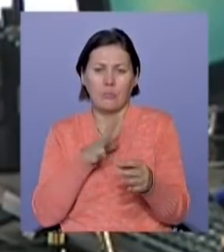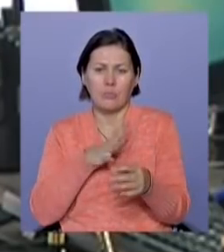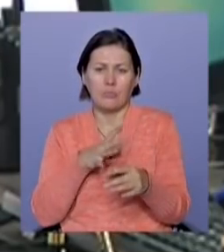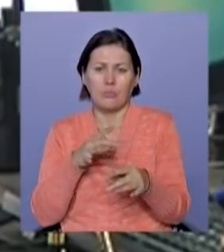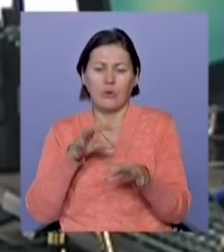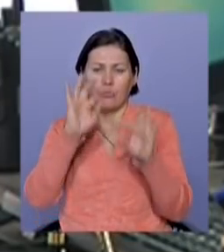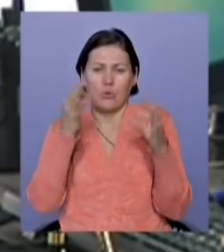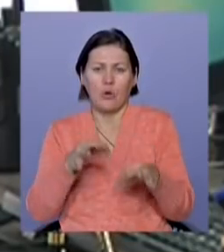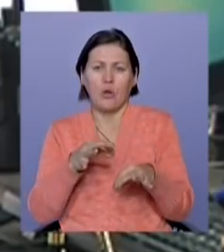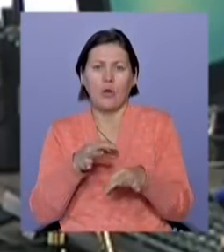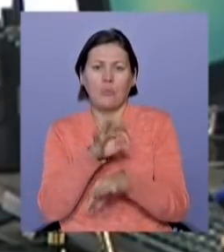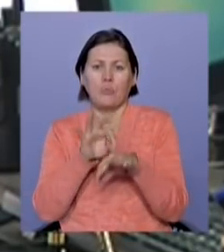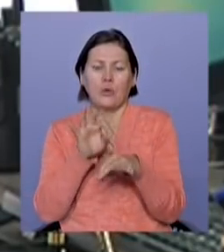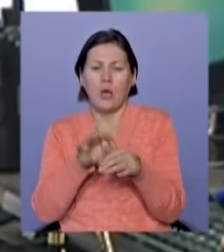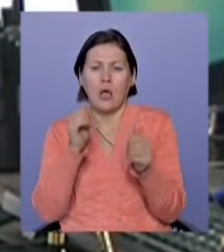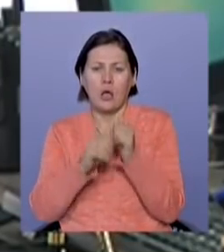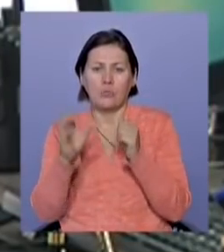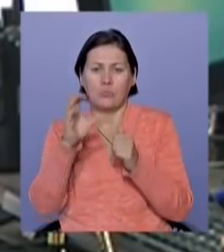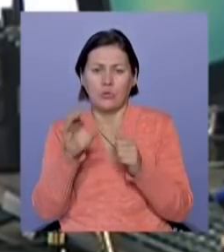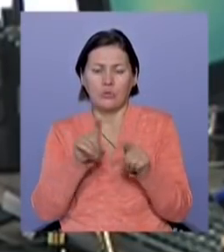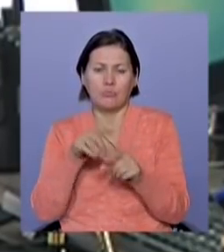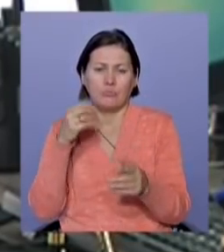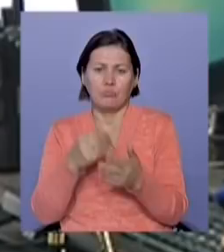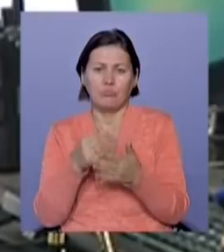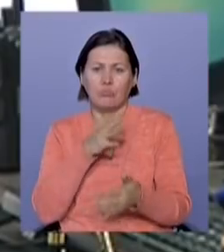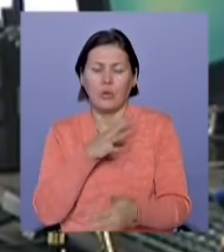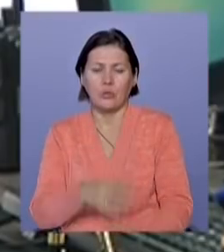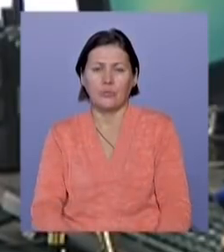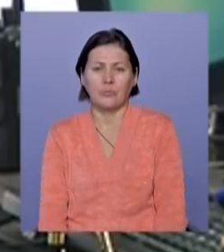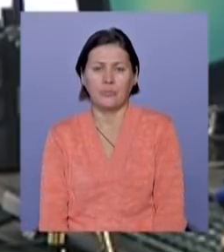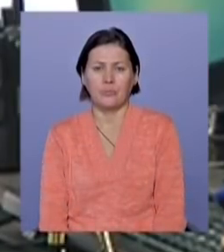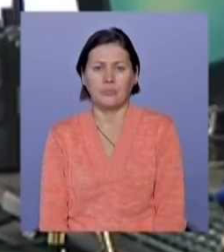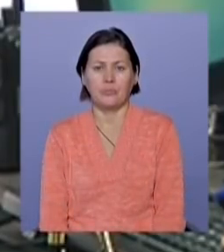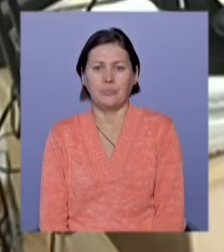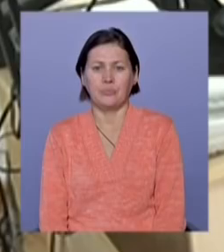жәрдем шақырған науқасқа әр секунд, әр минут қымбат.